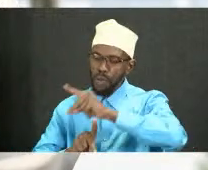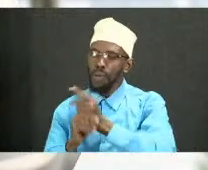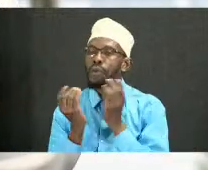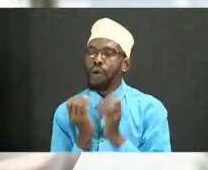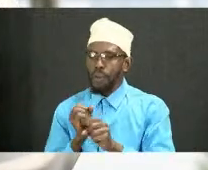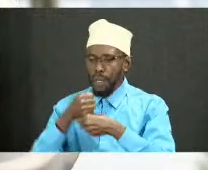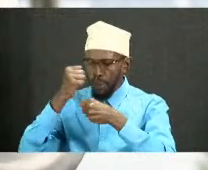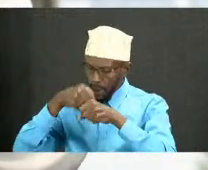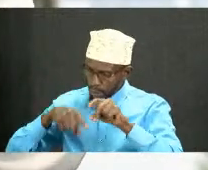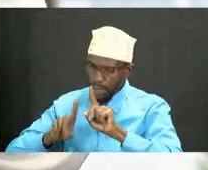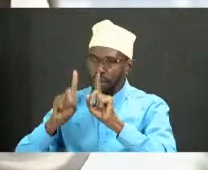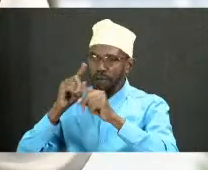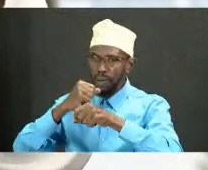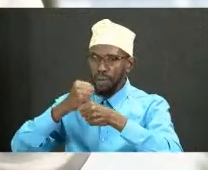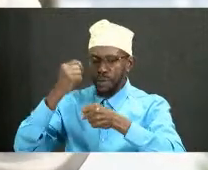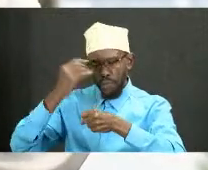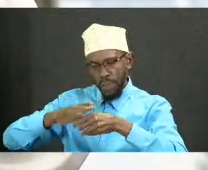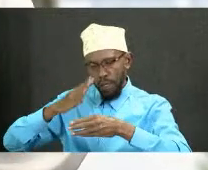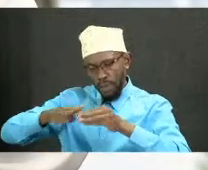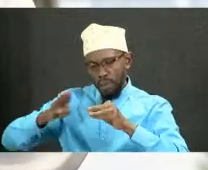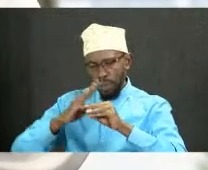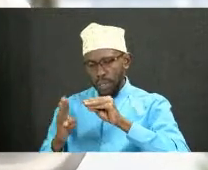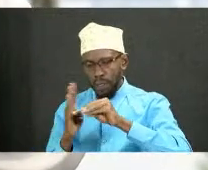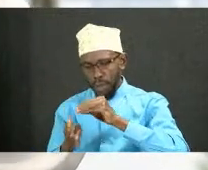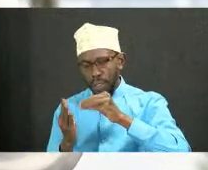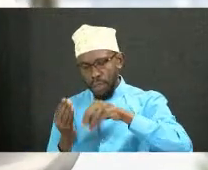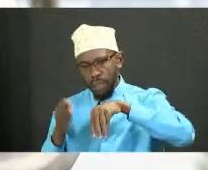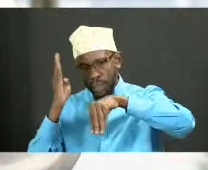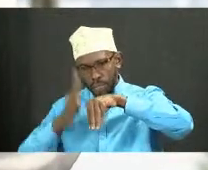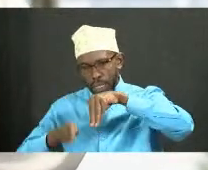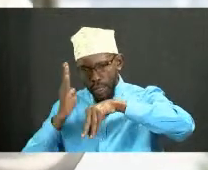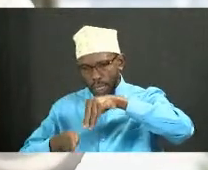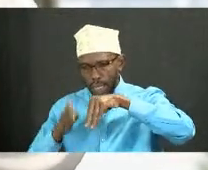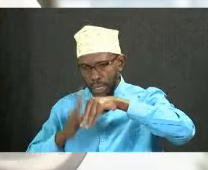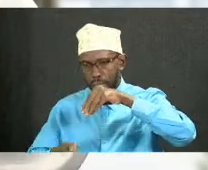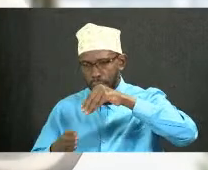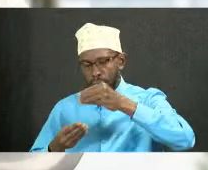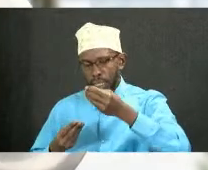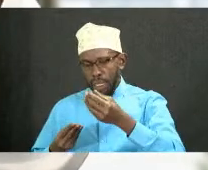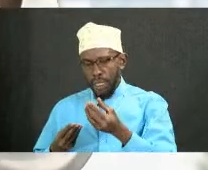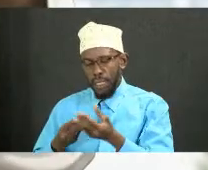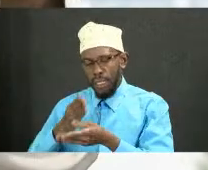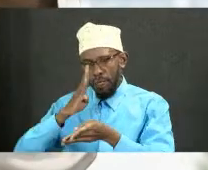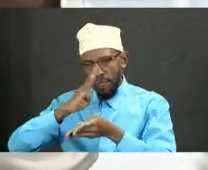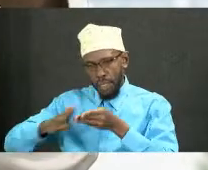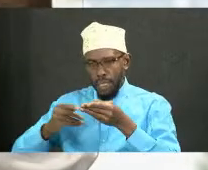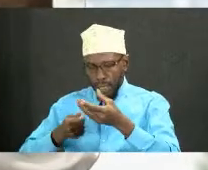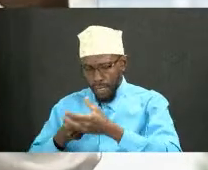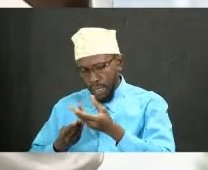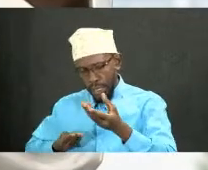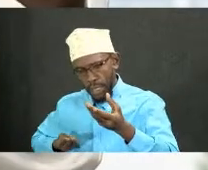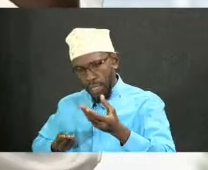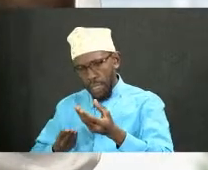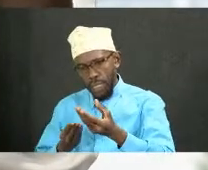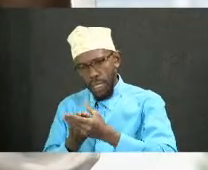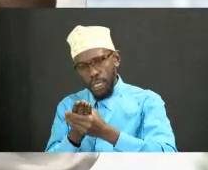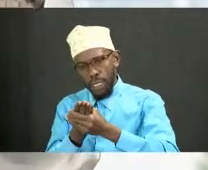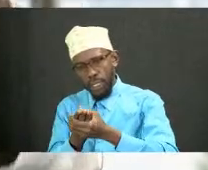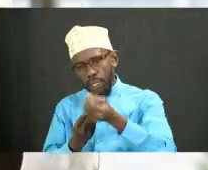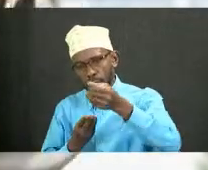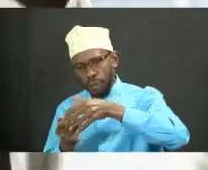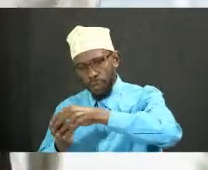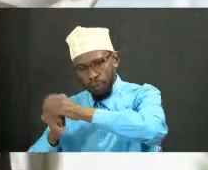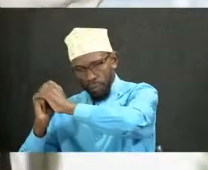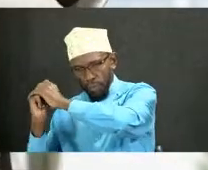Mtume sallallahu alaihi wasallam akamtengezea mpini. Sijui kama watu wote watafahamu mpini nini, yani handle ya